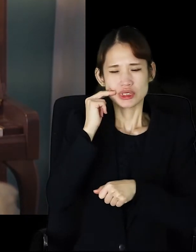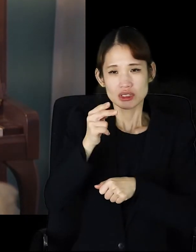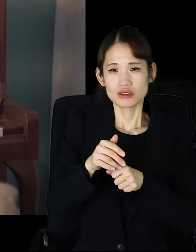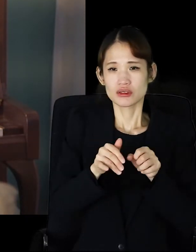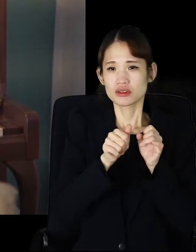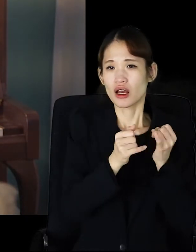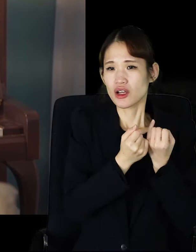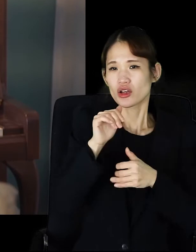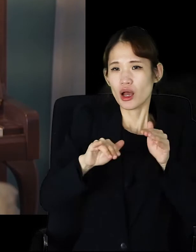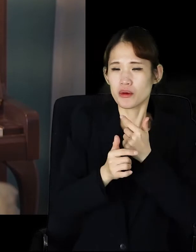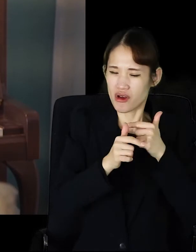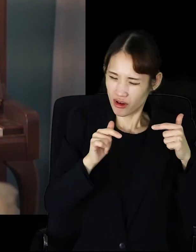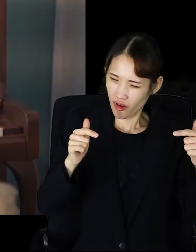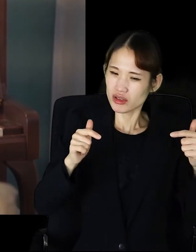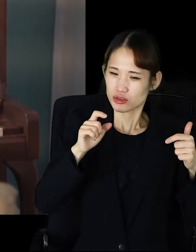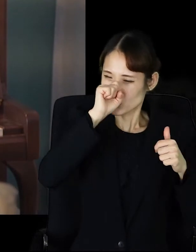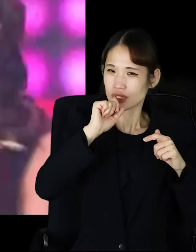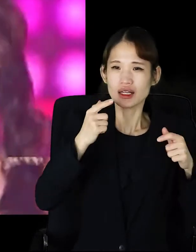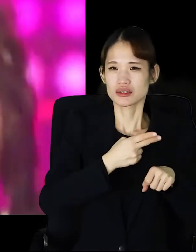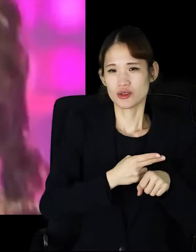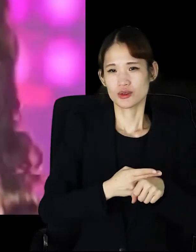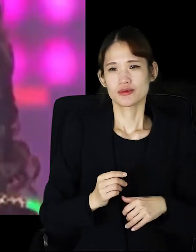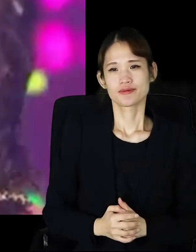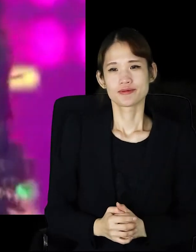좀 남녀차별도 하시고 좀 여러 가지로